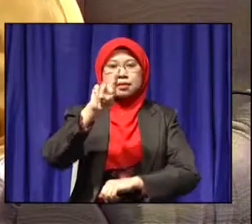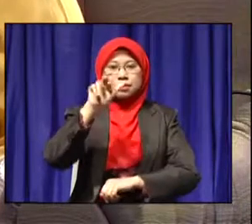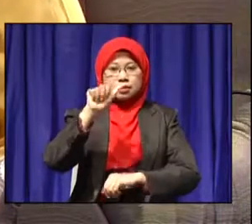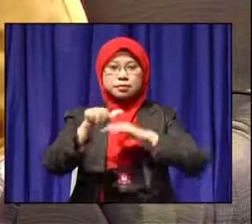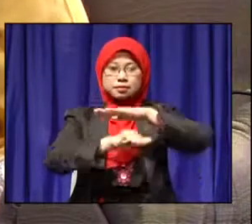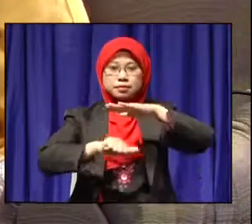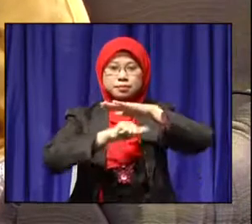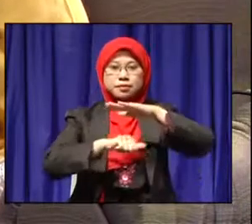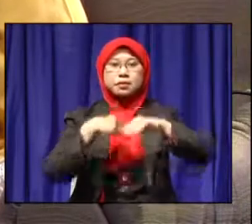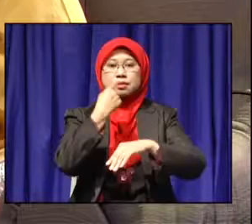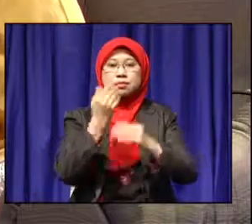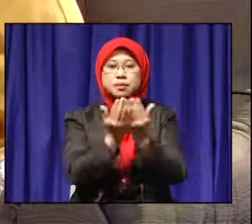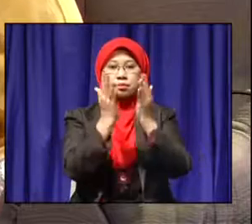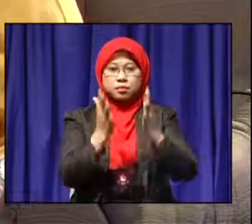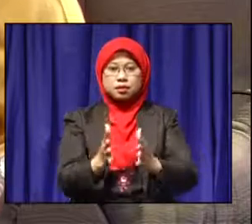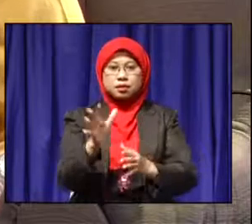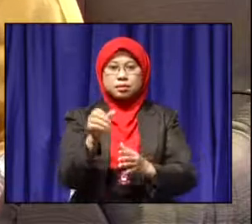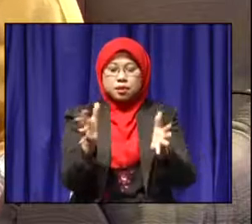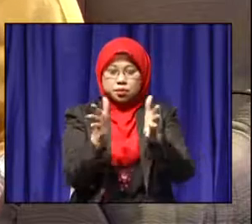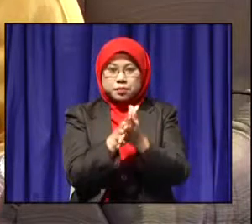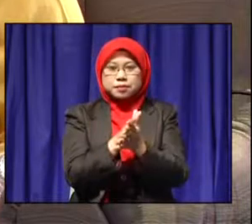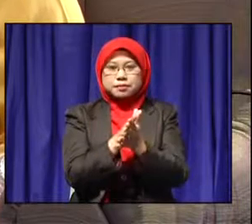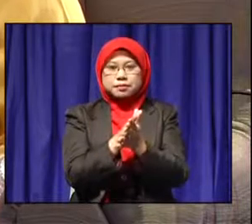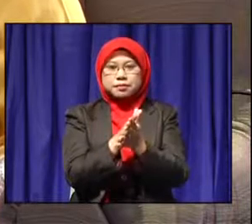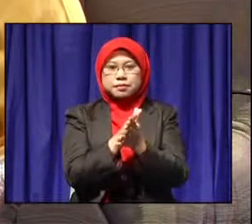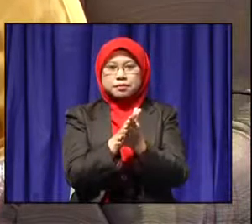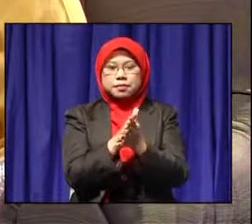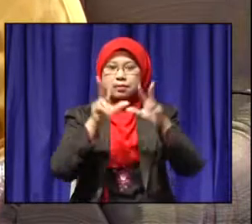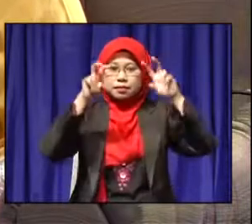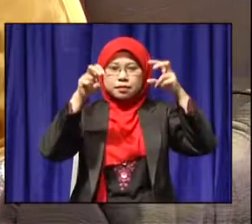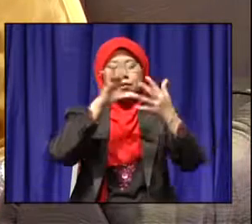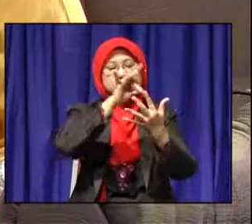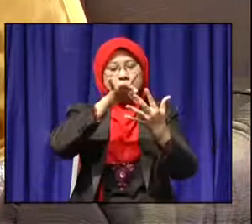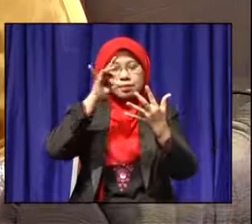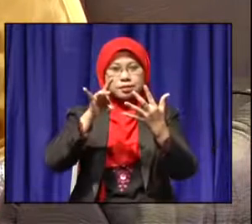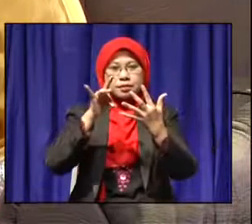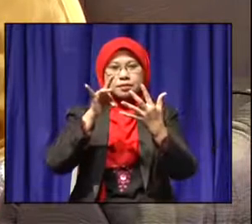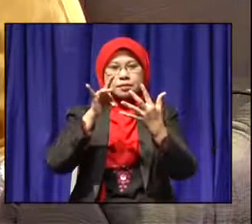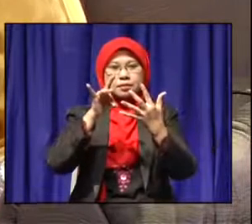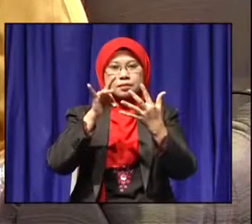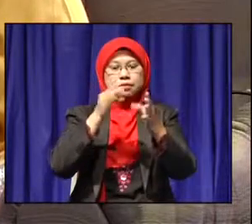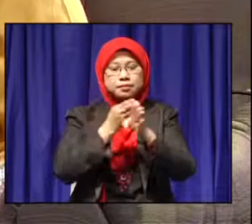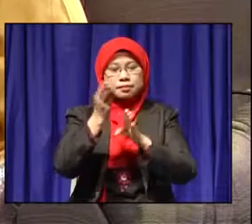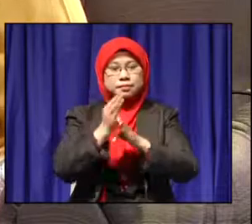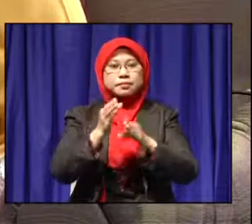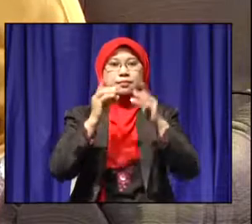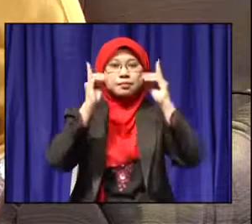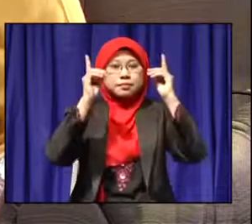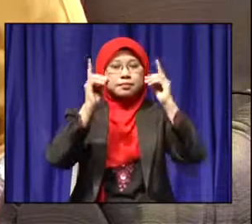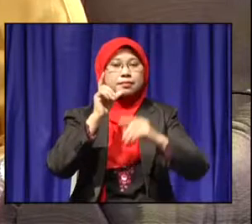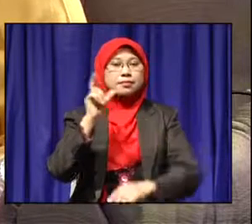murid-murid ngambil kombinasi mata pelajaran elektif daripada pengajian bidang pengajaran Islam